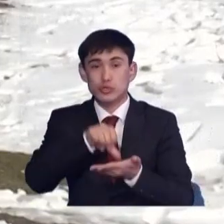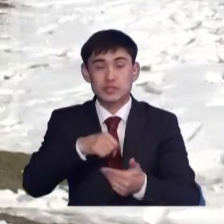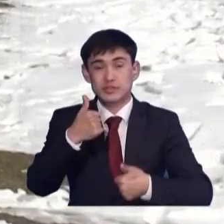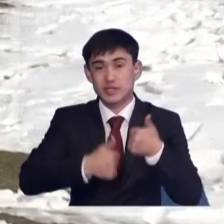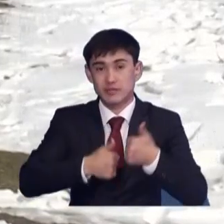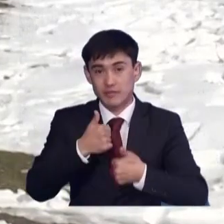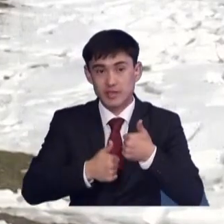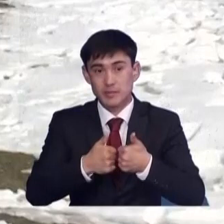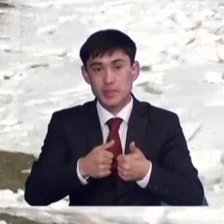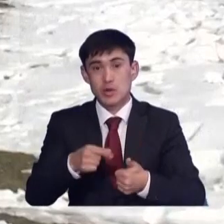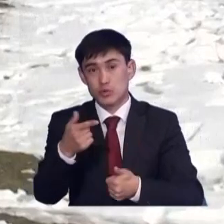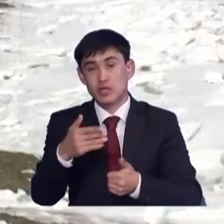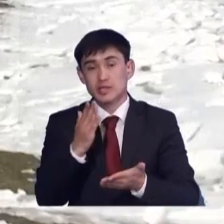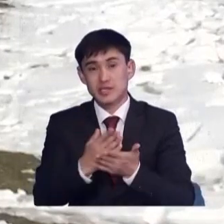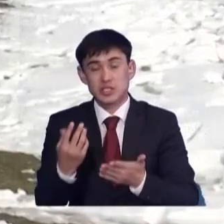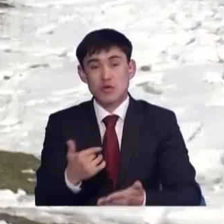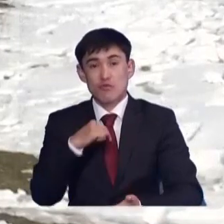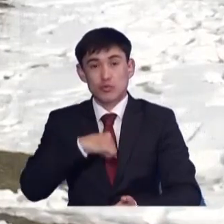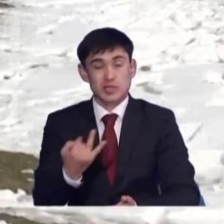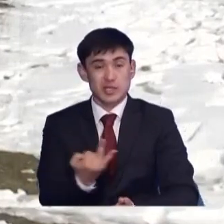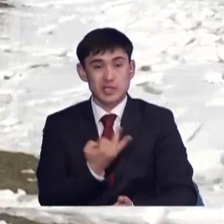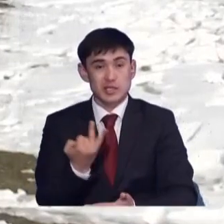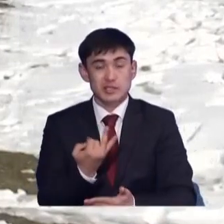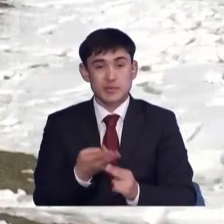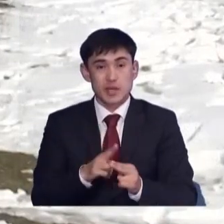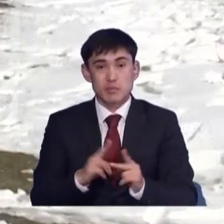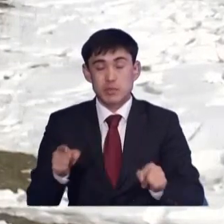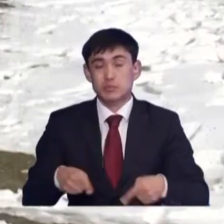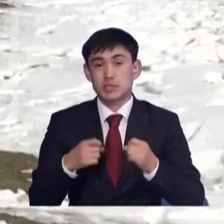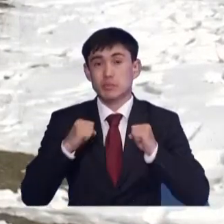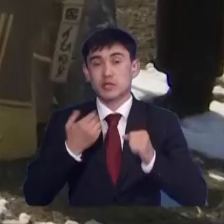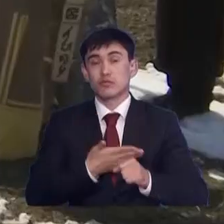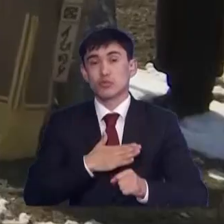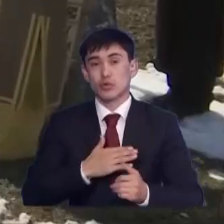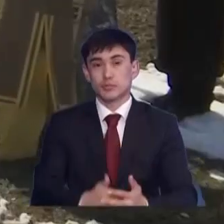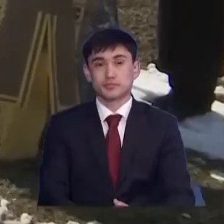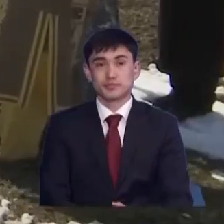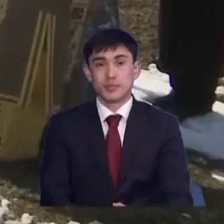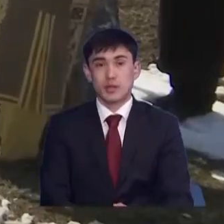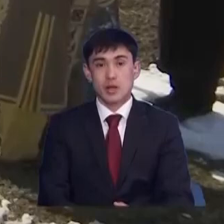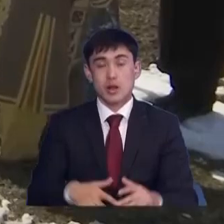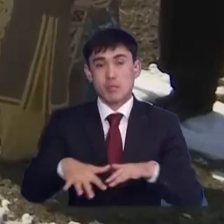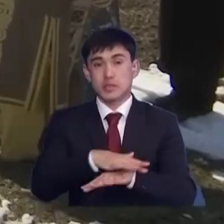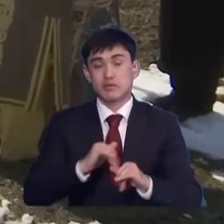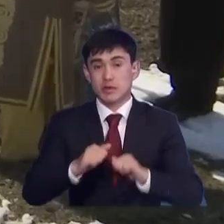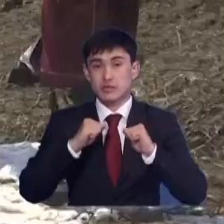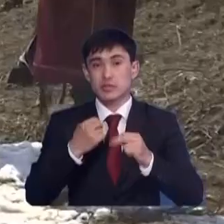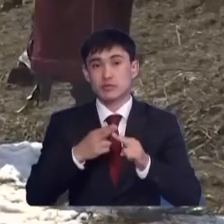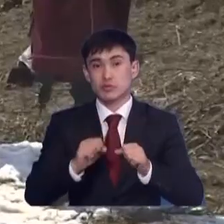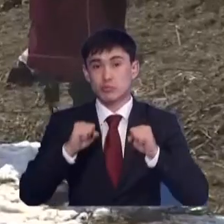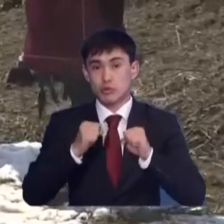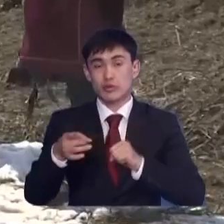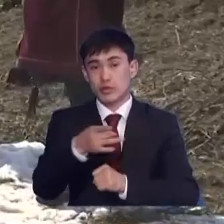соревнованиях, и у них появляется внутренний интерес, просыпается спортивный дух. Однако для массового развития этого вида